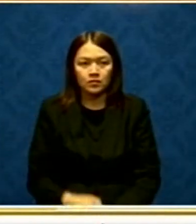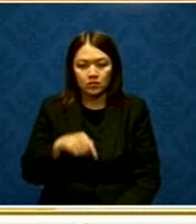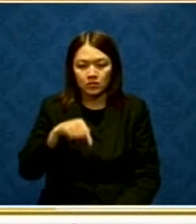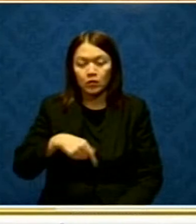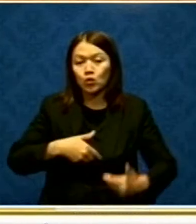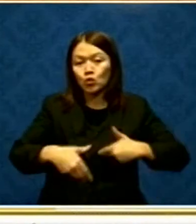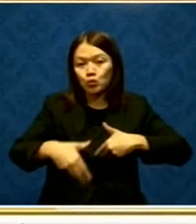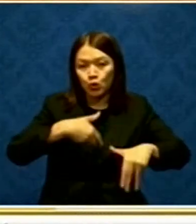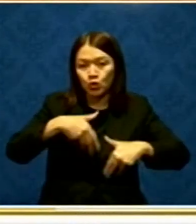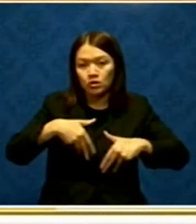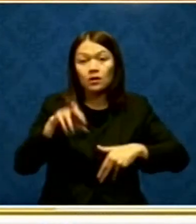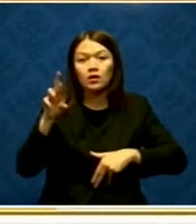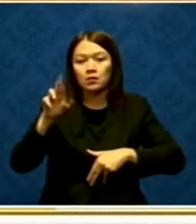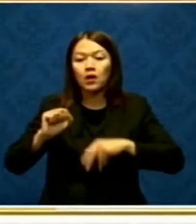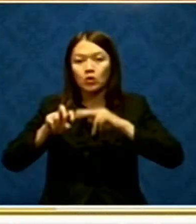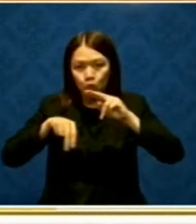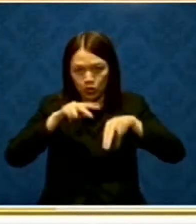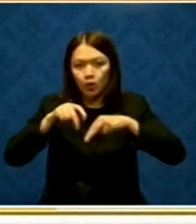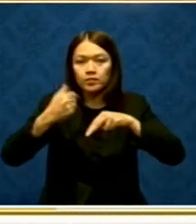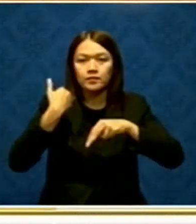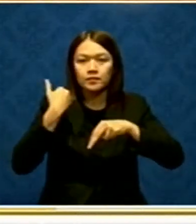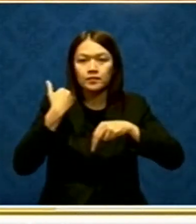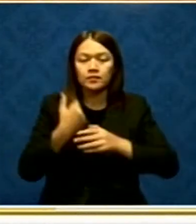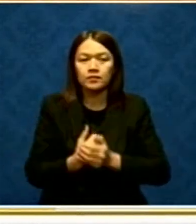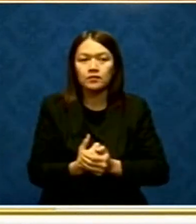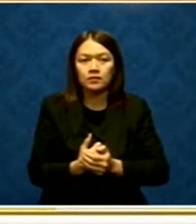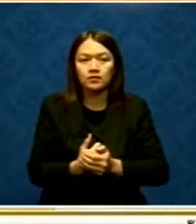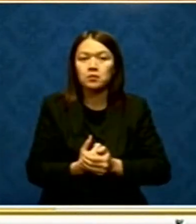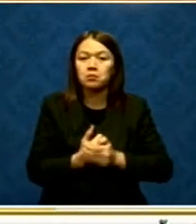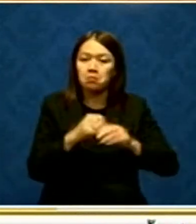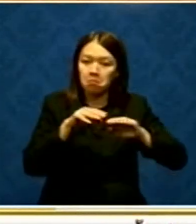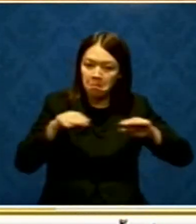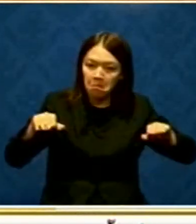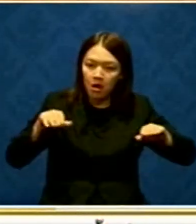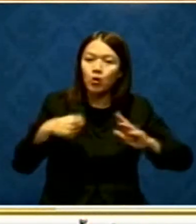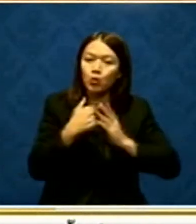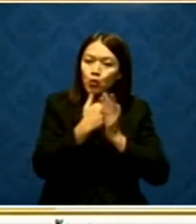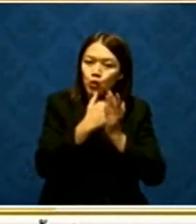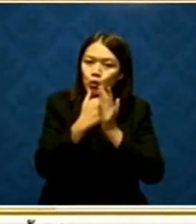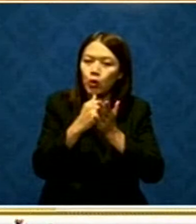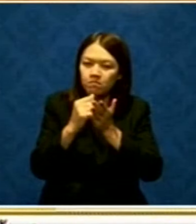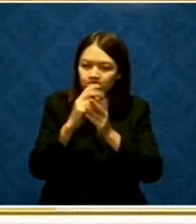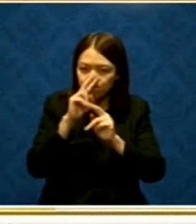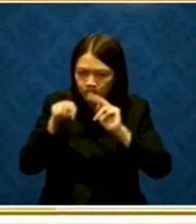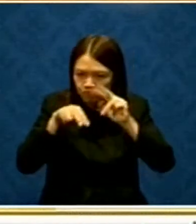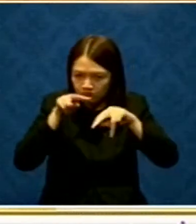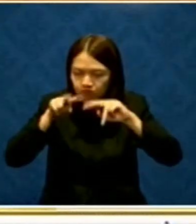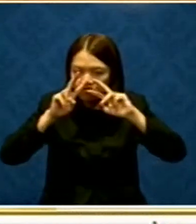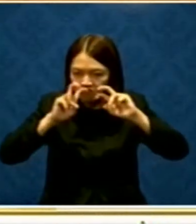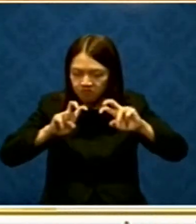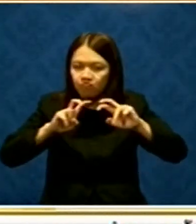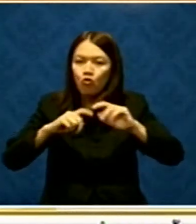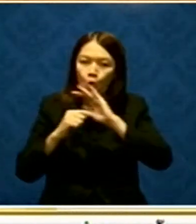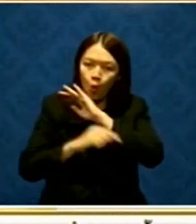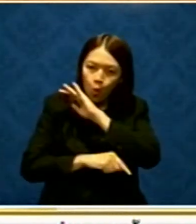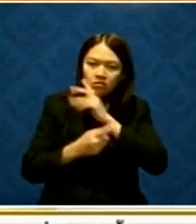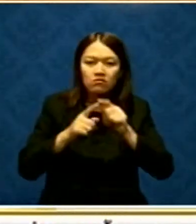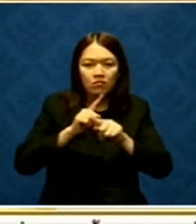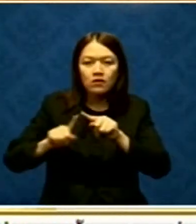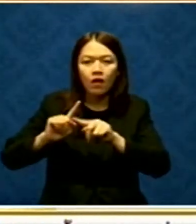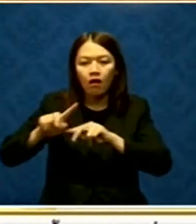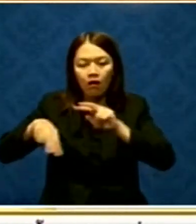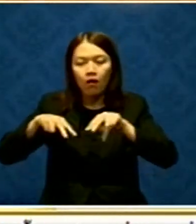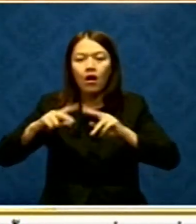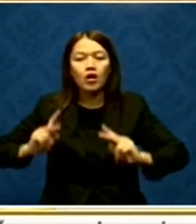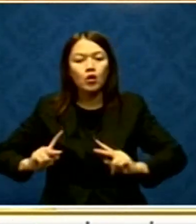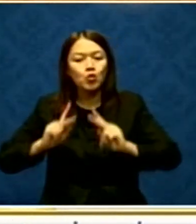ชาชนก็ตรวจสอบอีกก็ถือว่ามันก็จะเป็นมาตรการที่เราได้ช่วยกันปราบปรามการทุจริตซึ่งทำแบบนี้ทุ